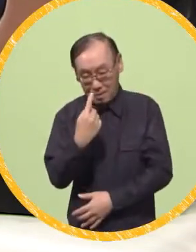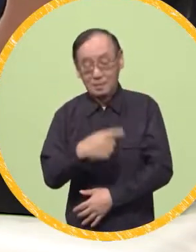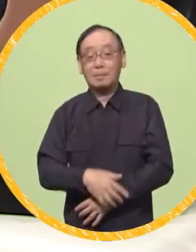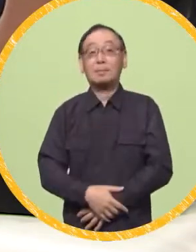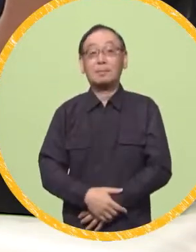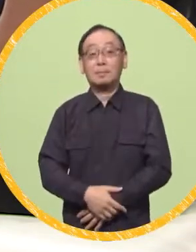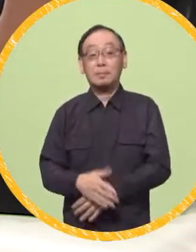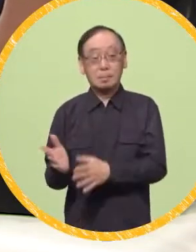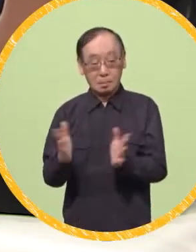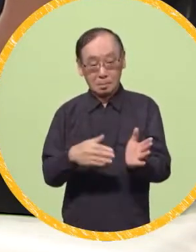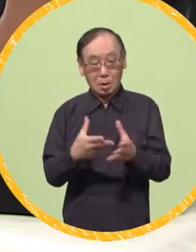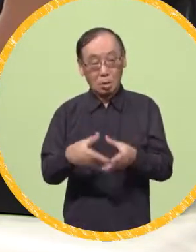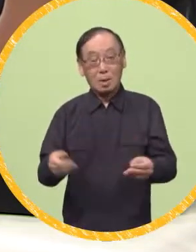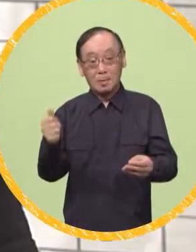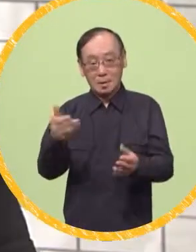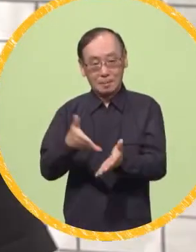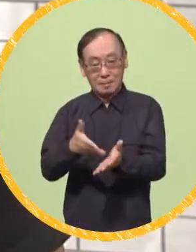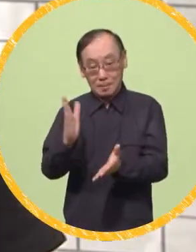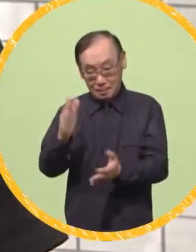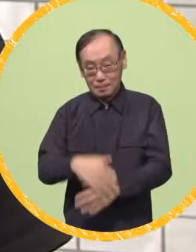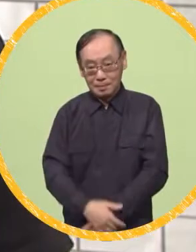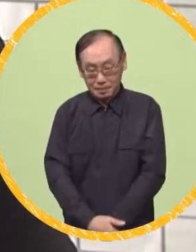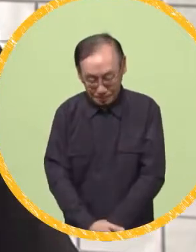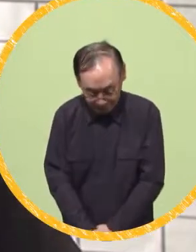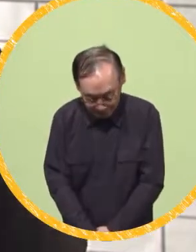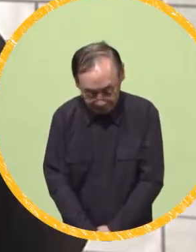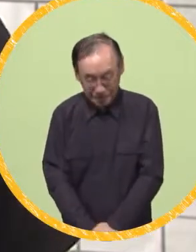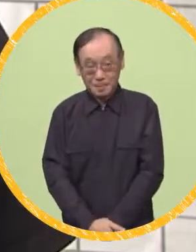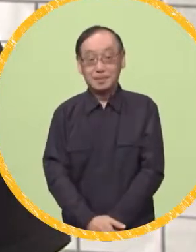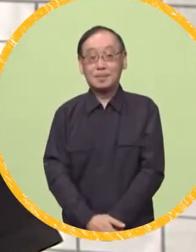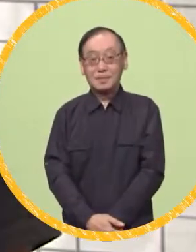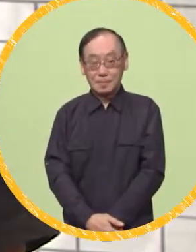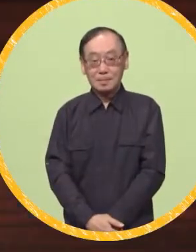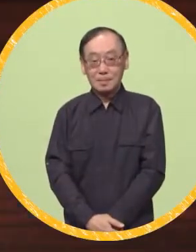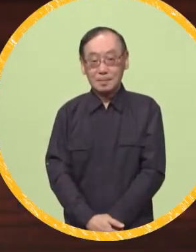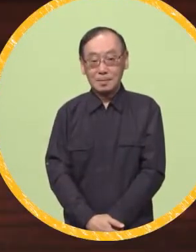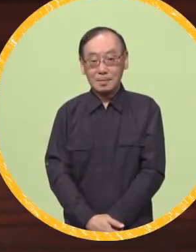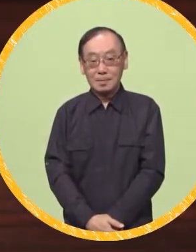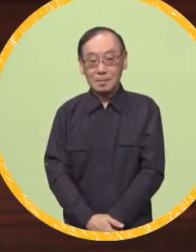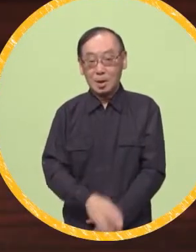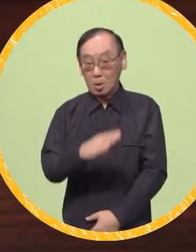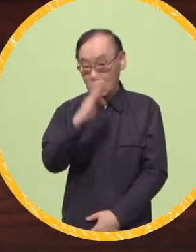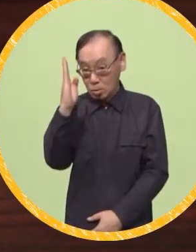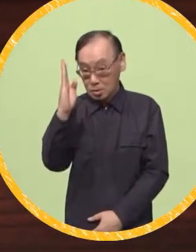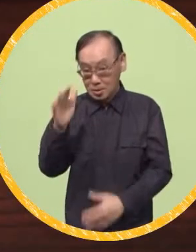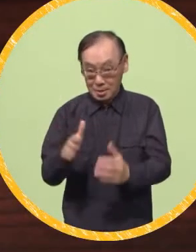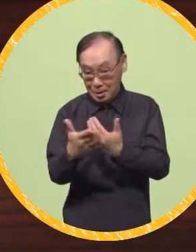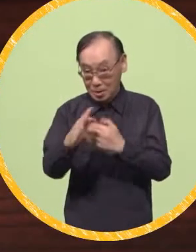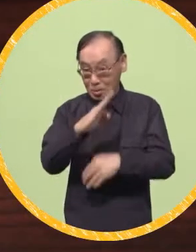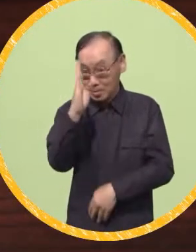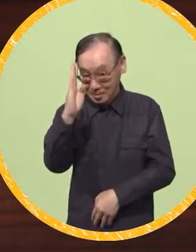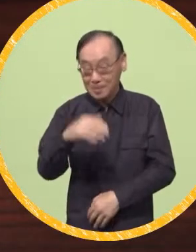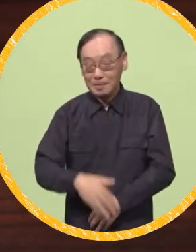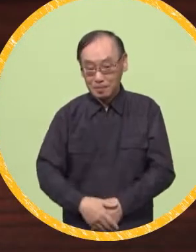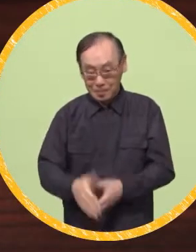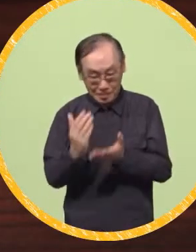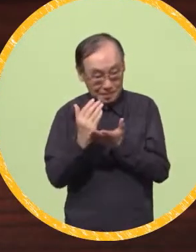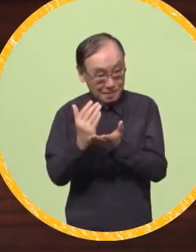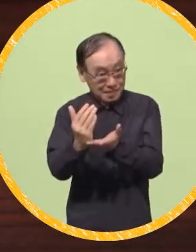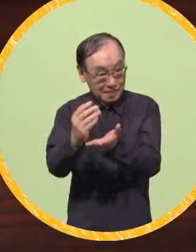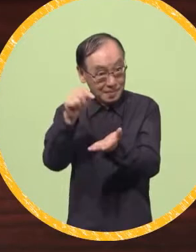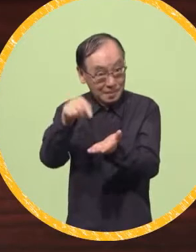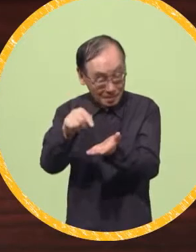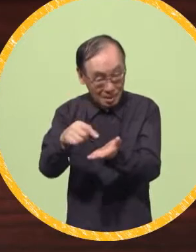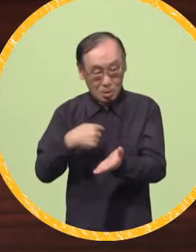それでは最後に渡辺さん一言お願いいたしますはい当日セーリングの世界大会